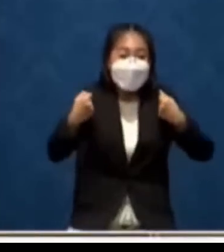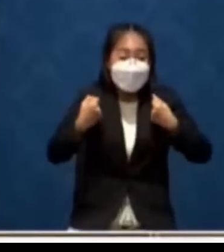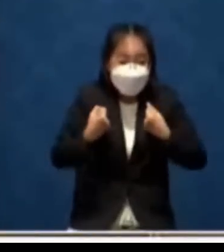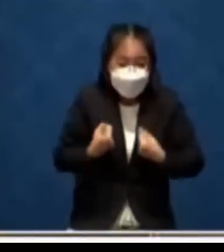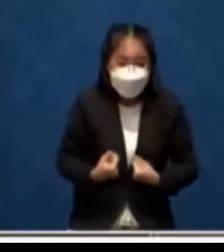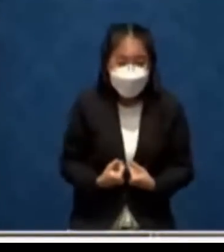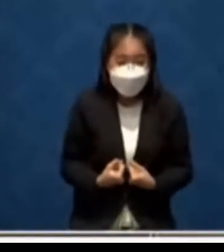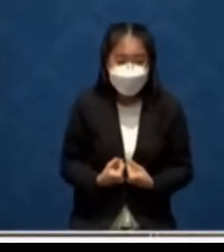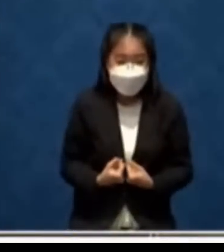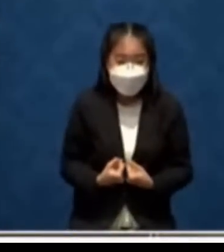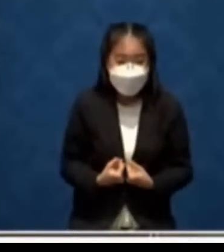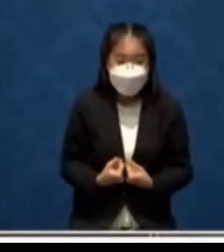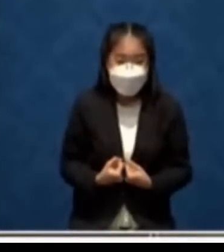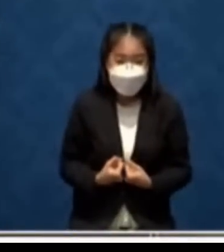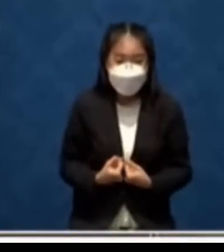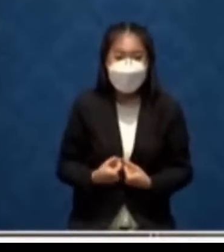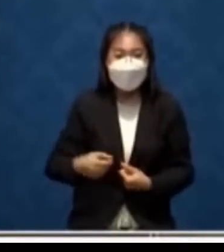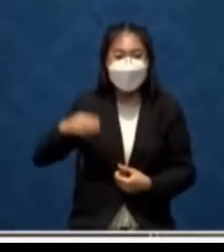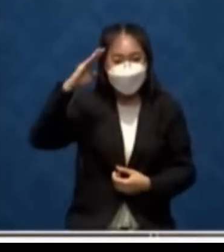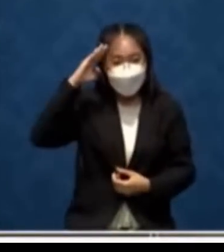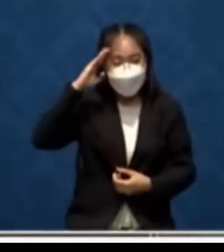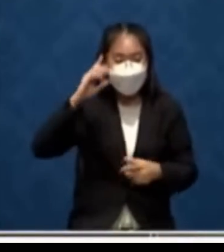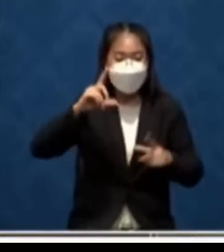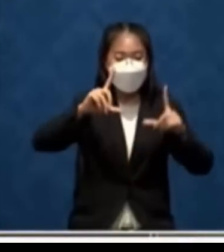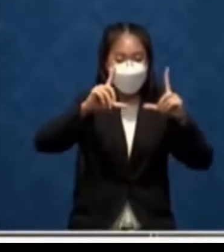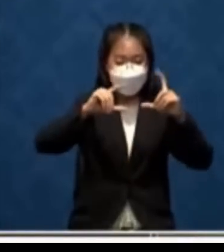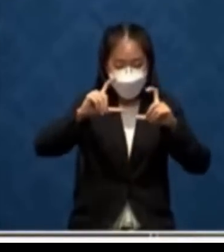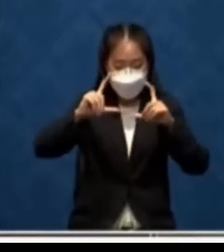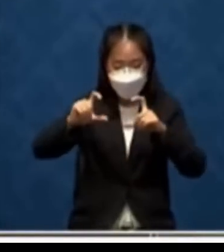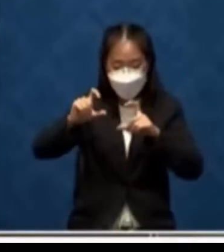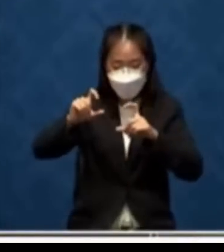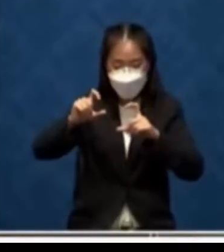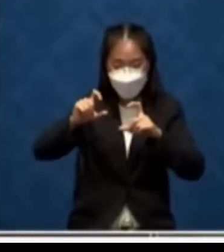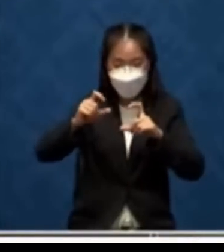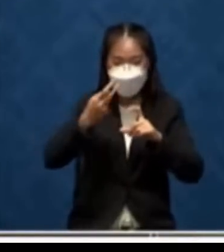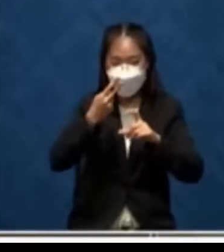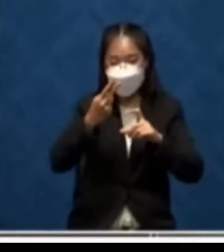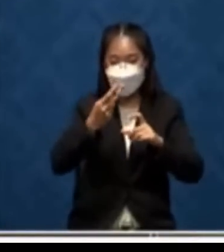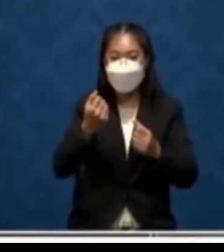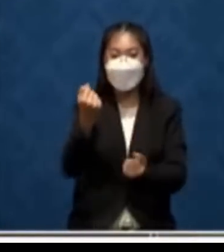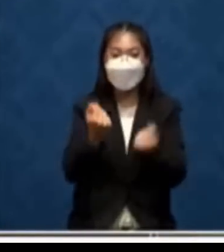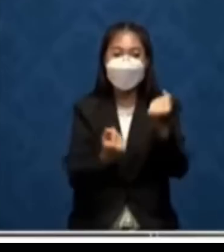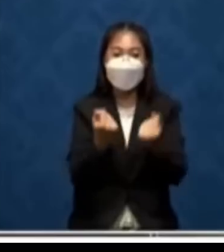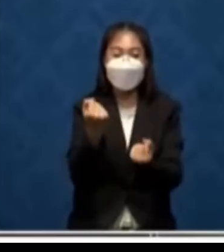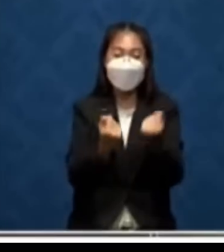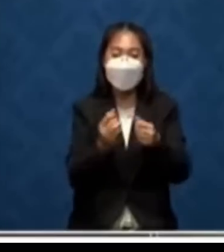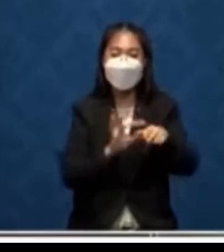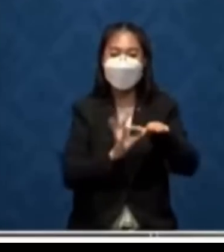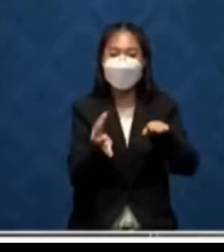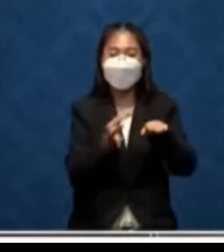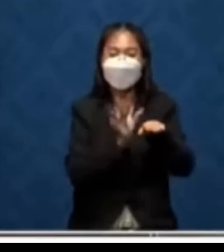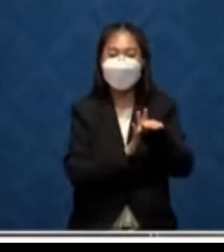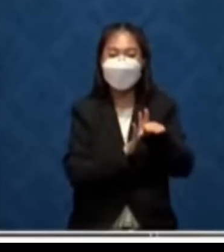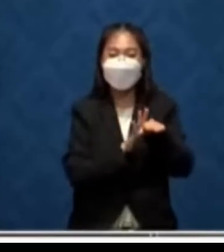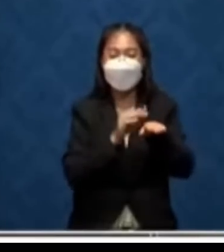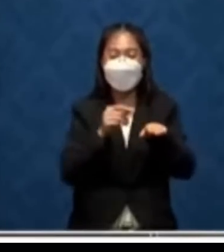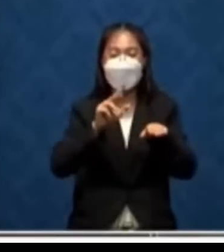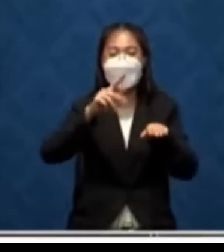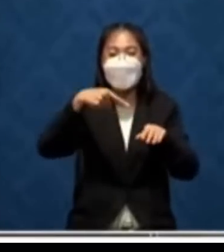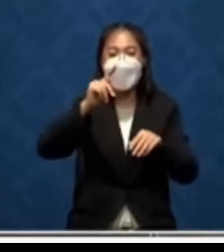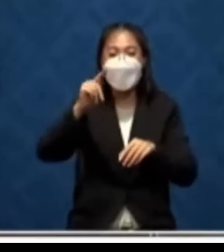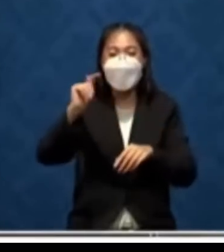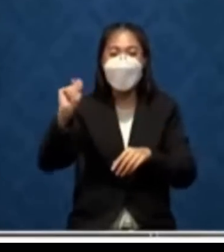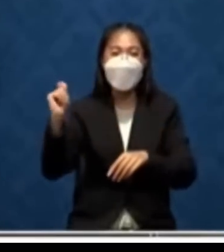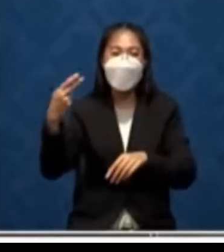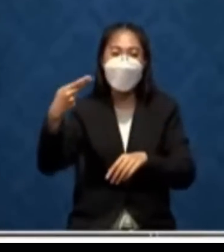ศพันเอกถ่ายรูปโชว์ชาวบ้านขับรถไปไหนมาไหนก็ติดสติ๊กเกอร์อ้างว่าเป็นเจ้าหน้าที่ปปงถึงขนาด